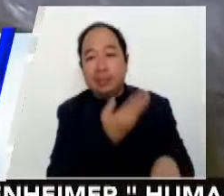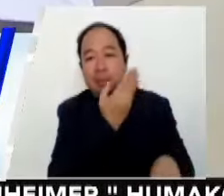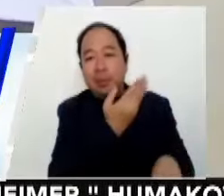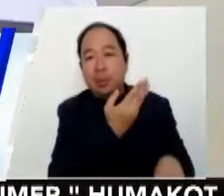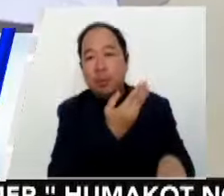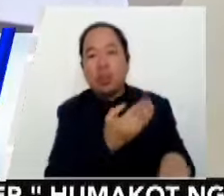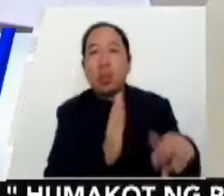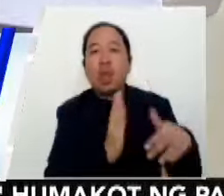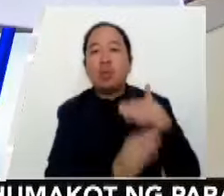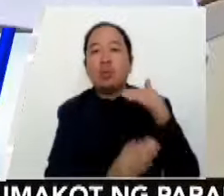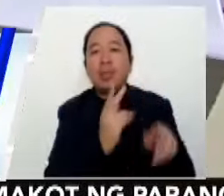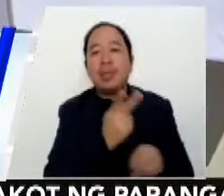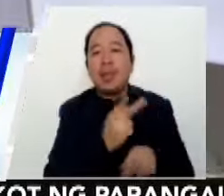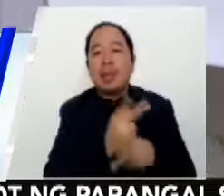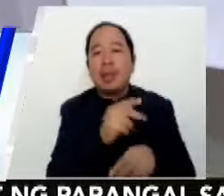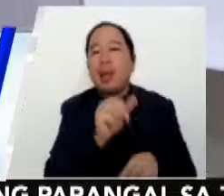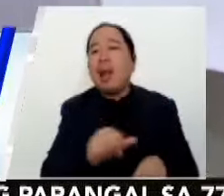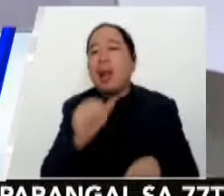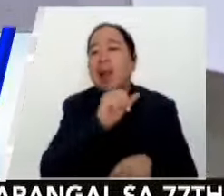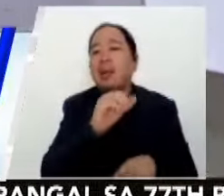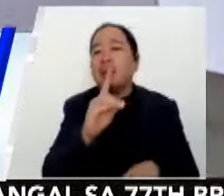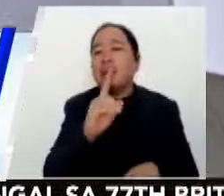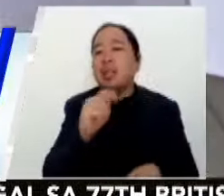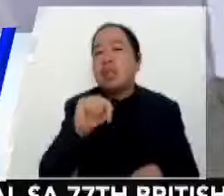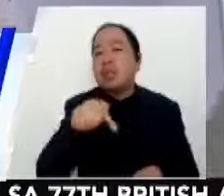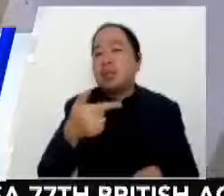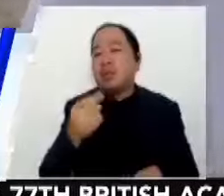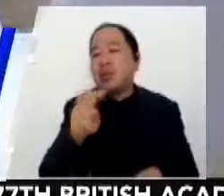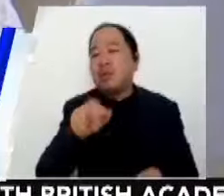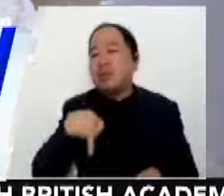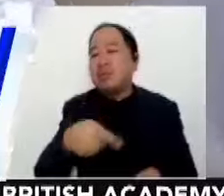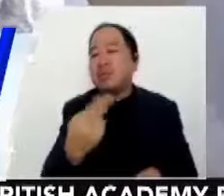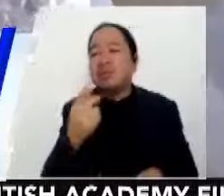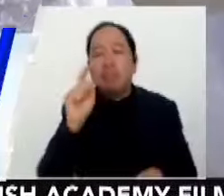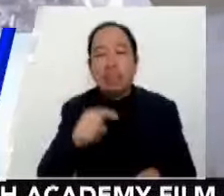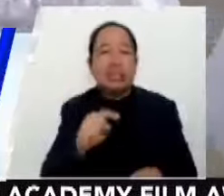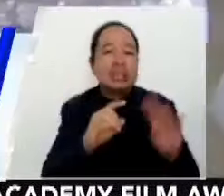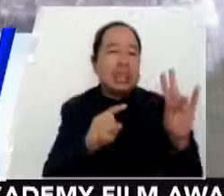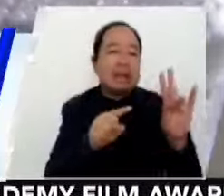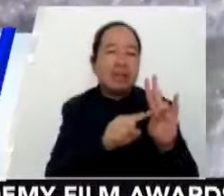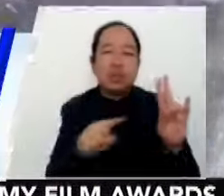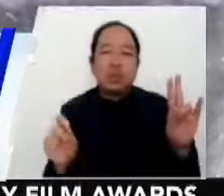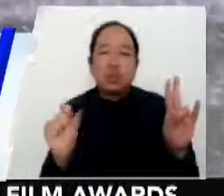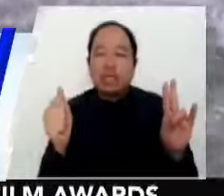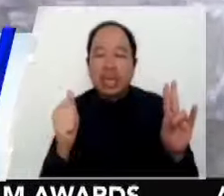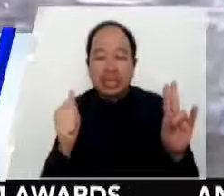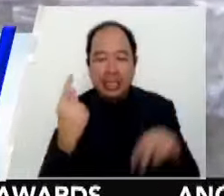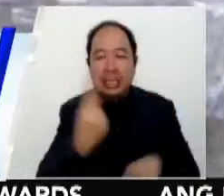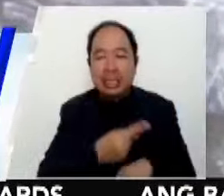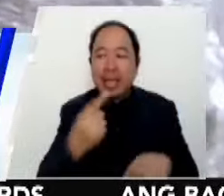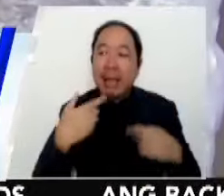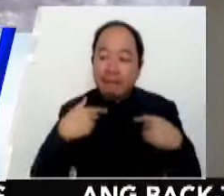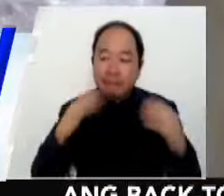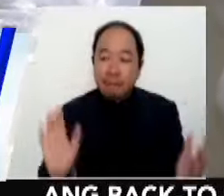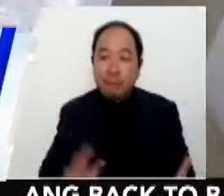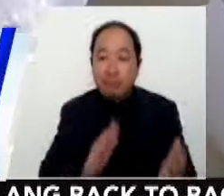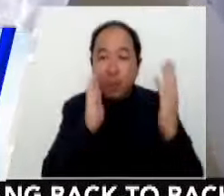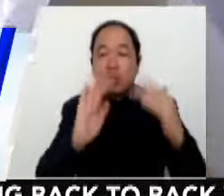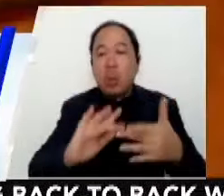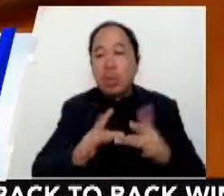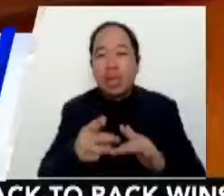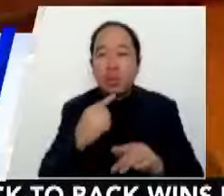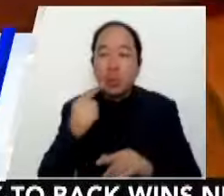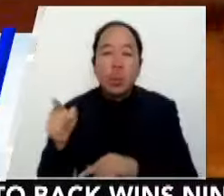consumercare@dti.gov.ph. Sabi ng DTI, sa loob ng 7 hanggang 10 araw may schedule ng mediation o paghaharapin online ang seller at